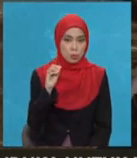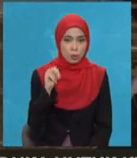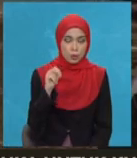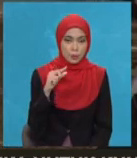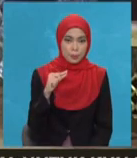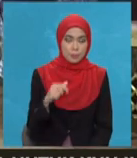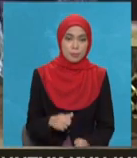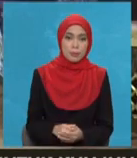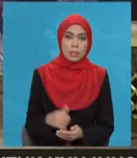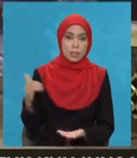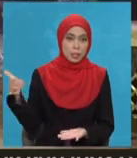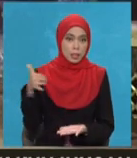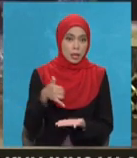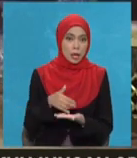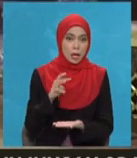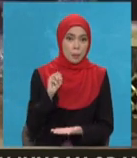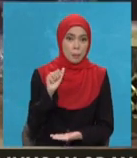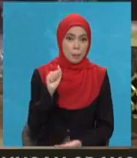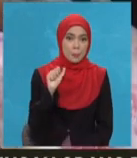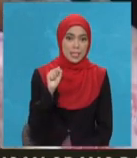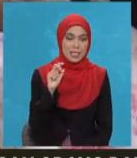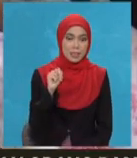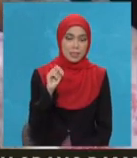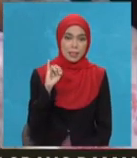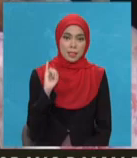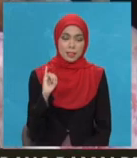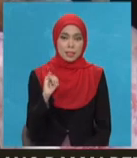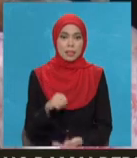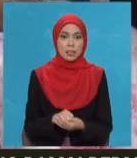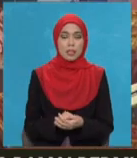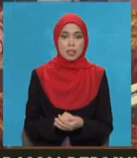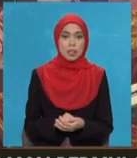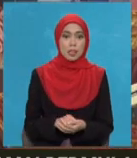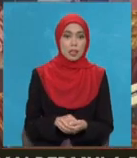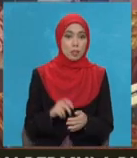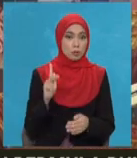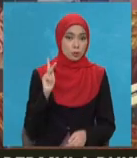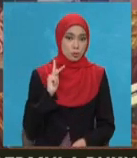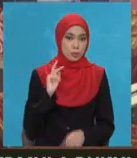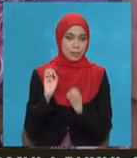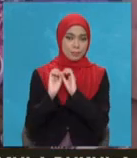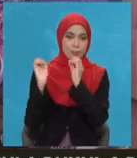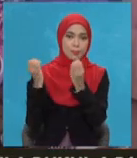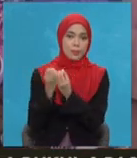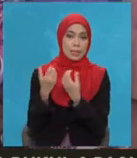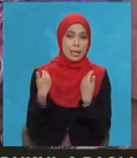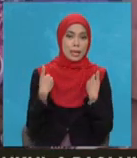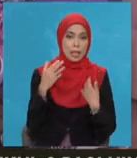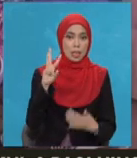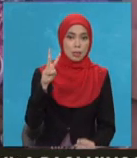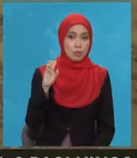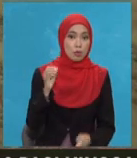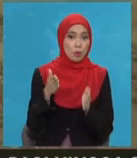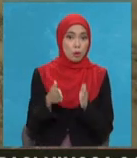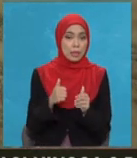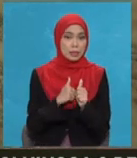hadir Datin Hajah Masni binti Haji Muhammad Ali night yang dipertua kedua hampir 60 orang ahli menyertai majelis